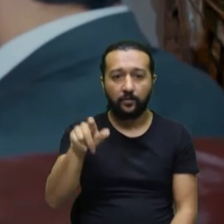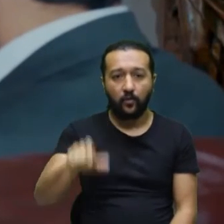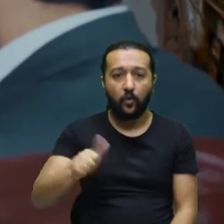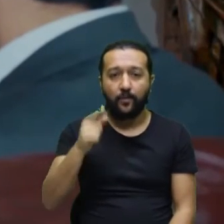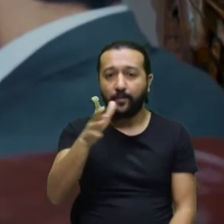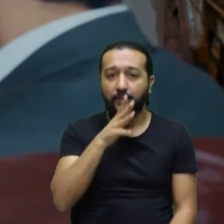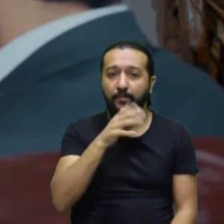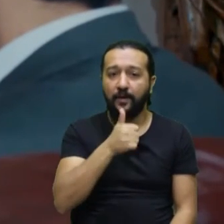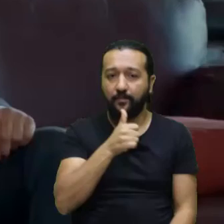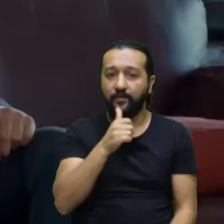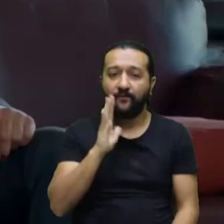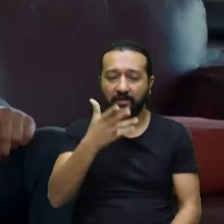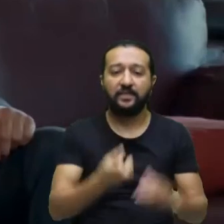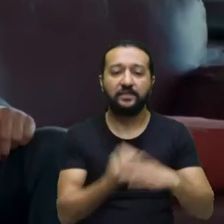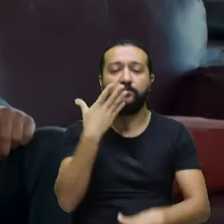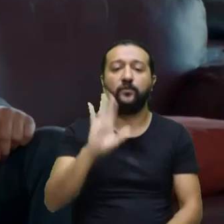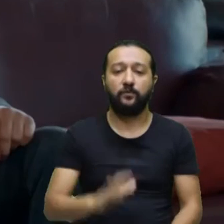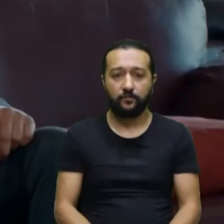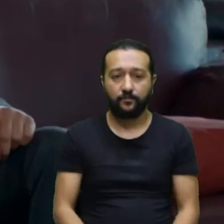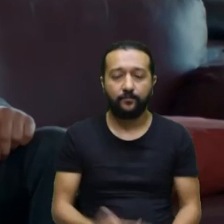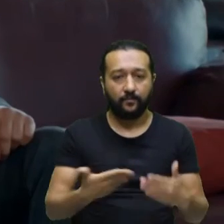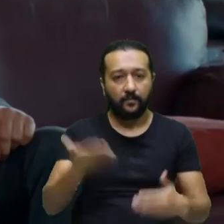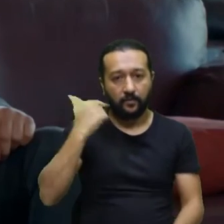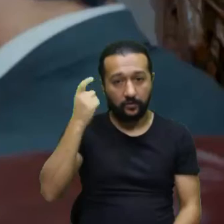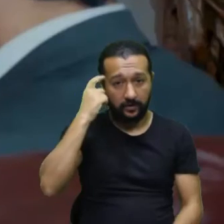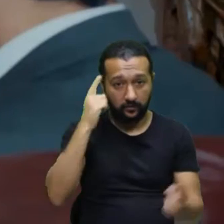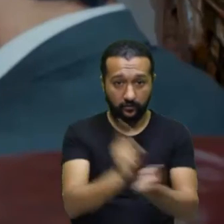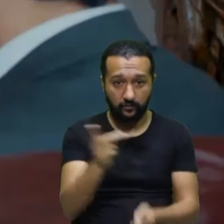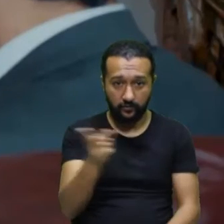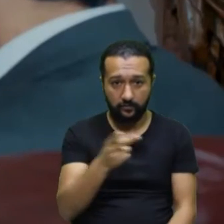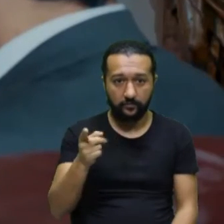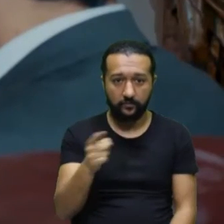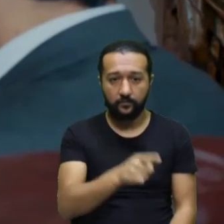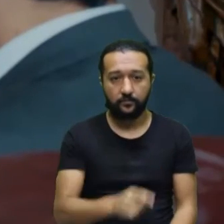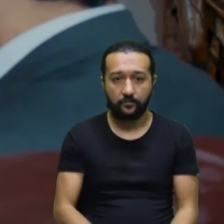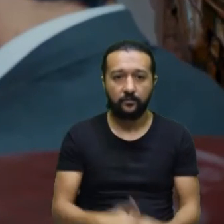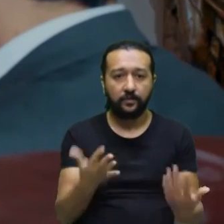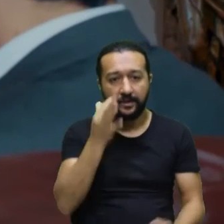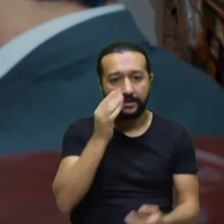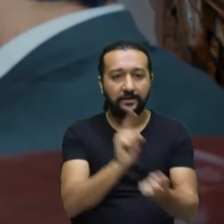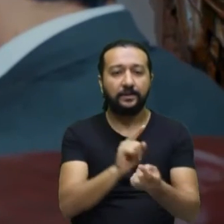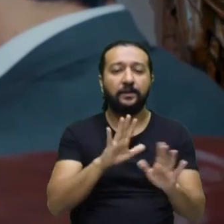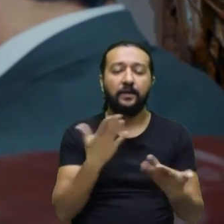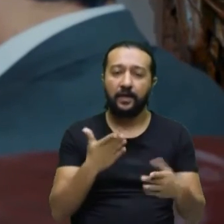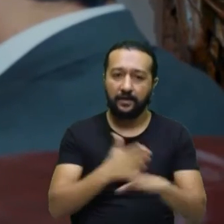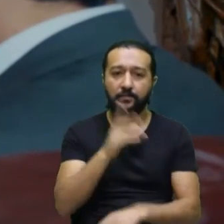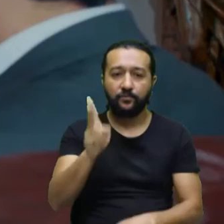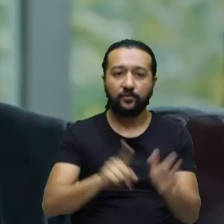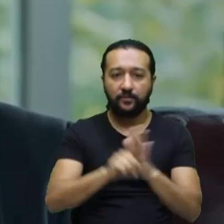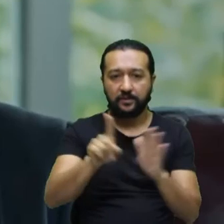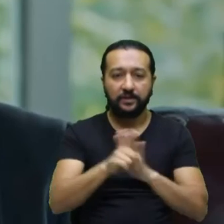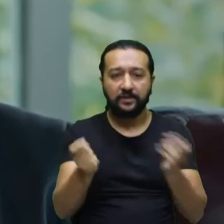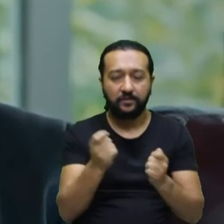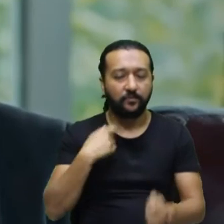Onun gibi önemli bilim adamları çok sık yetişmiyor. Daha önceden tanışıyor muydunuz? Şahsen değil. Ancak